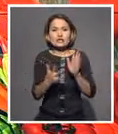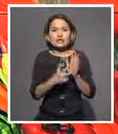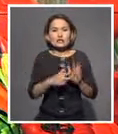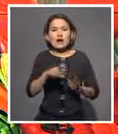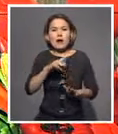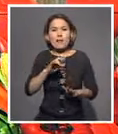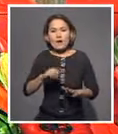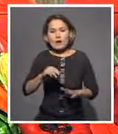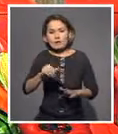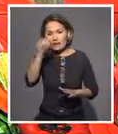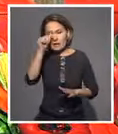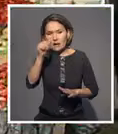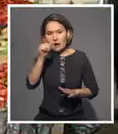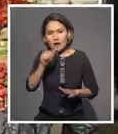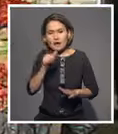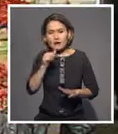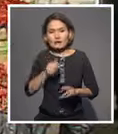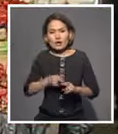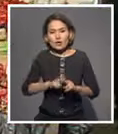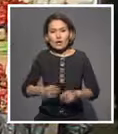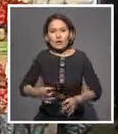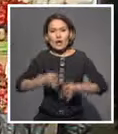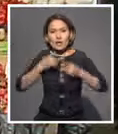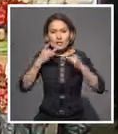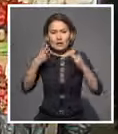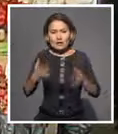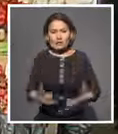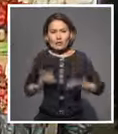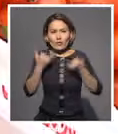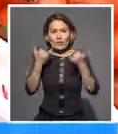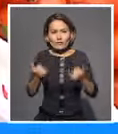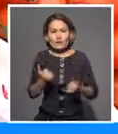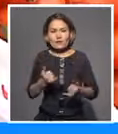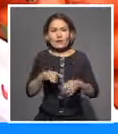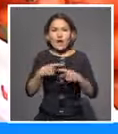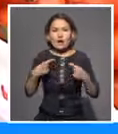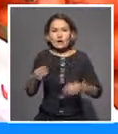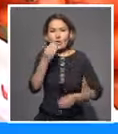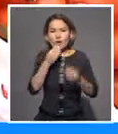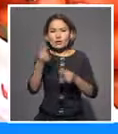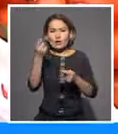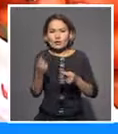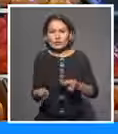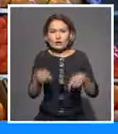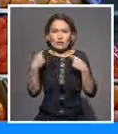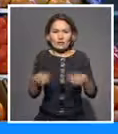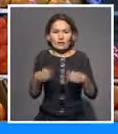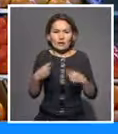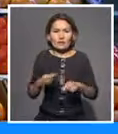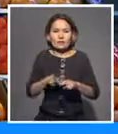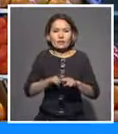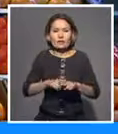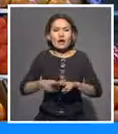жалпы халық тұтынатын тауарлар бағасын арзандату акциясын бастады. Кәсіпкерлер алдағы президент сайлауына осылайша қолдау білдірмек.